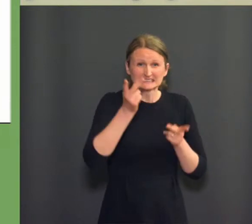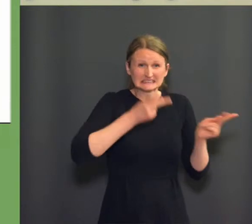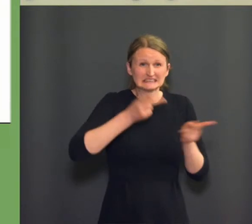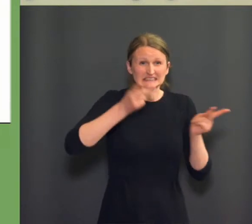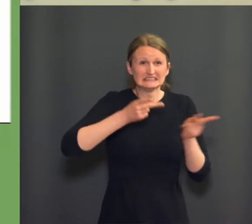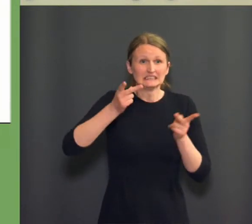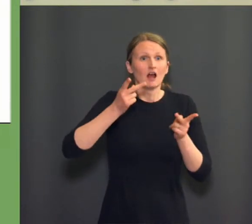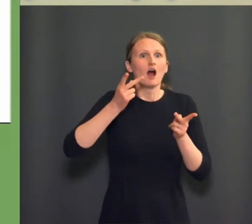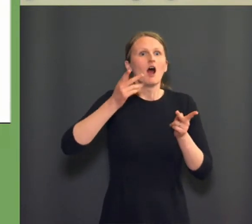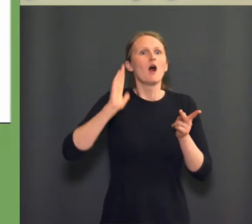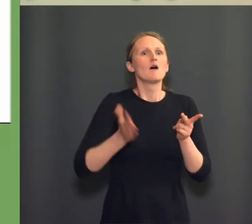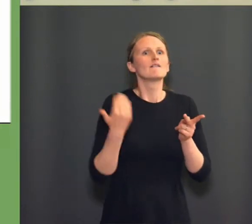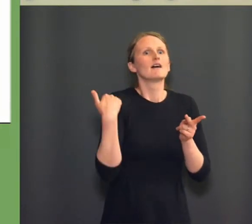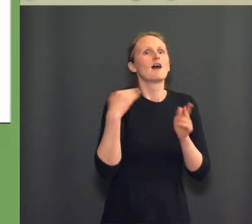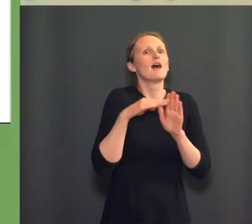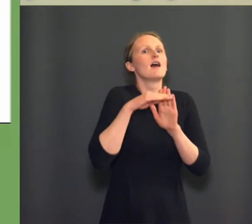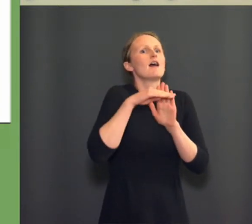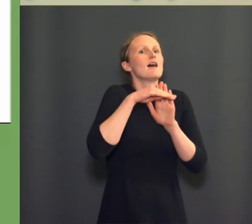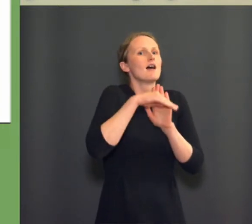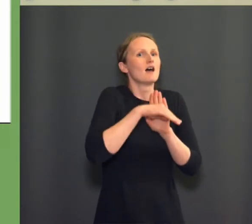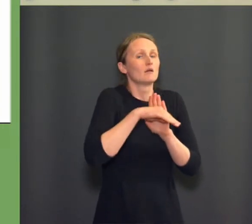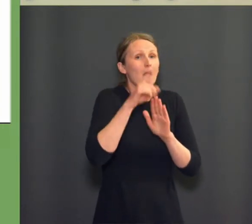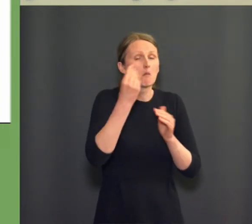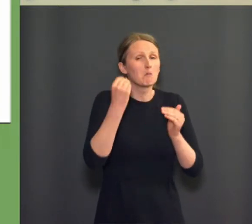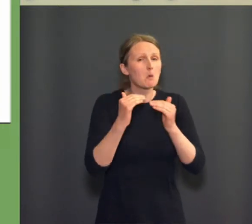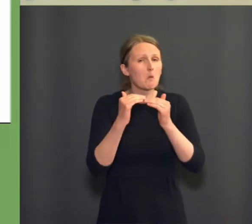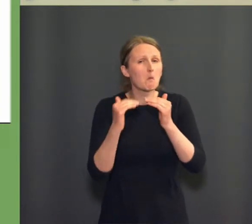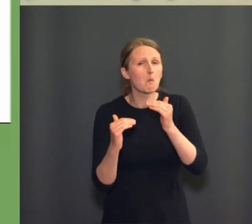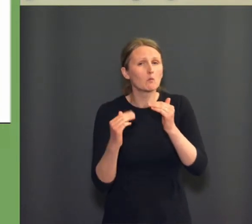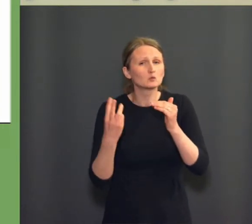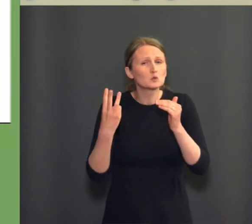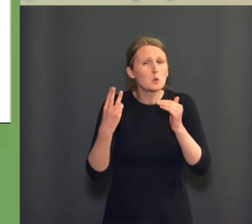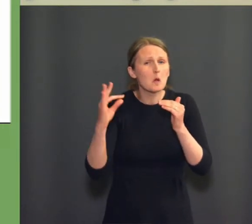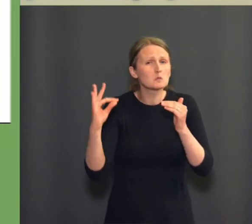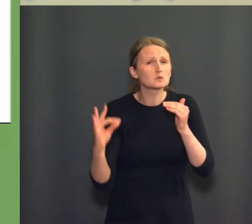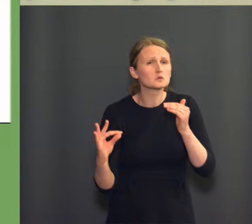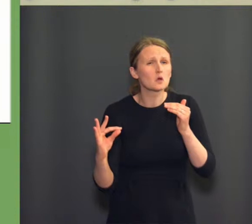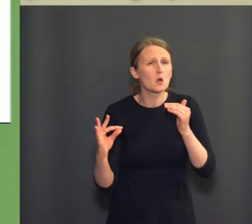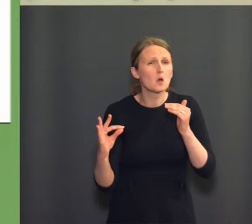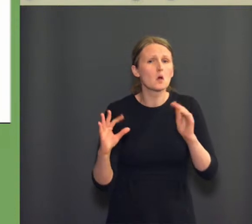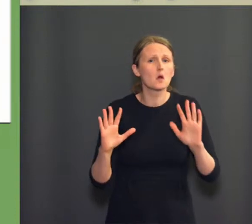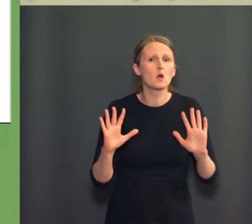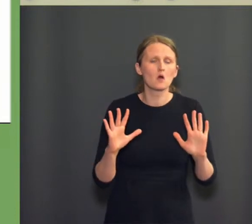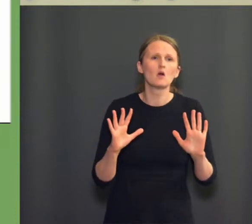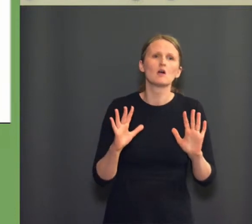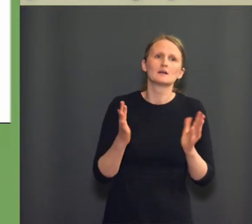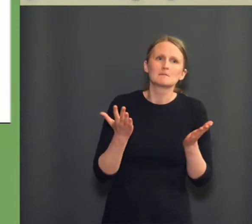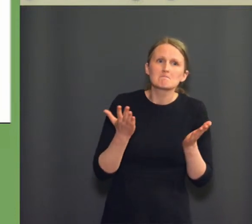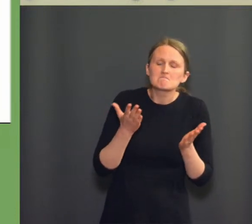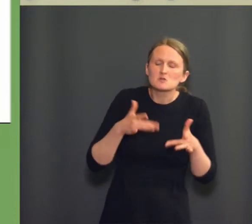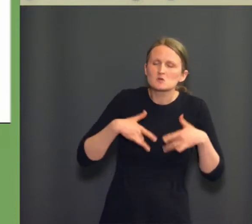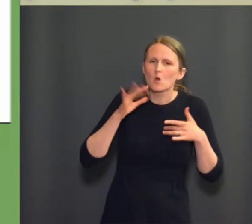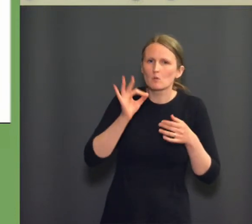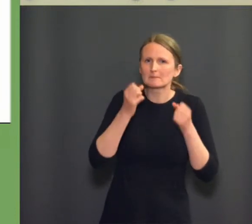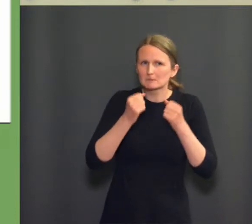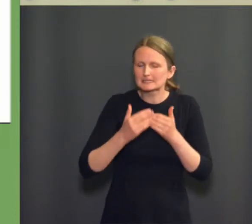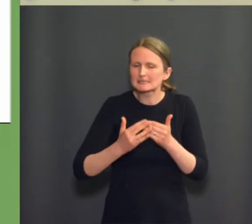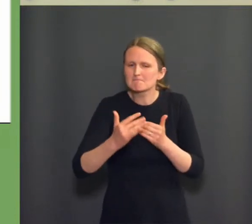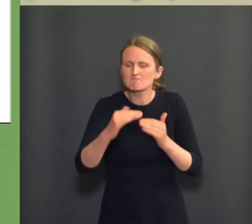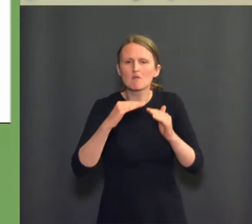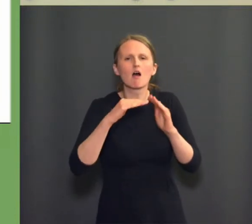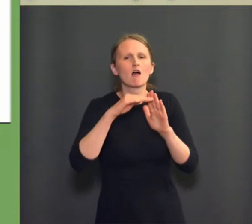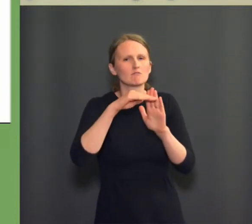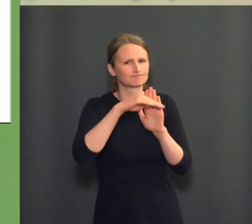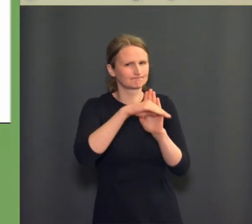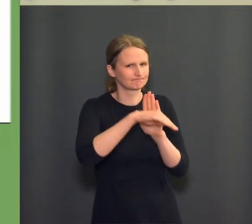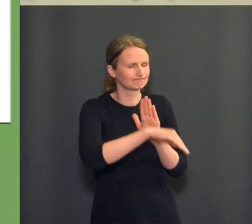de 3%, mais on s'attend à ce que cette baisse s'accentue dans les prochains jours. La semaine dernière,